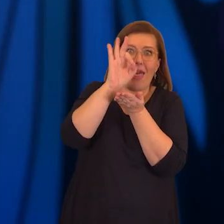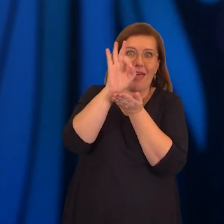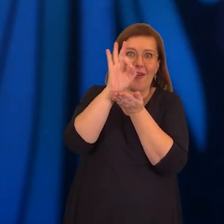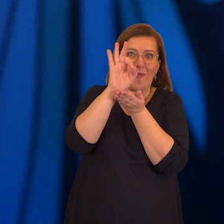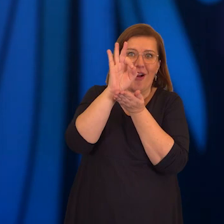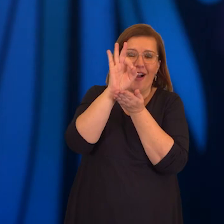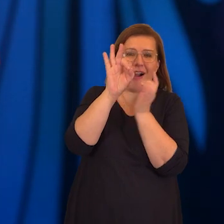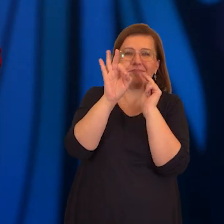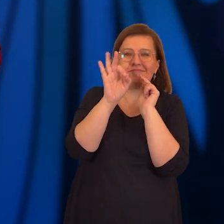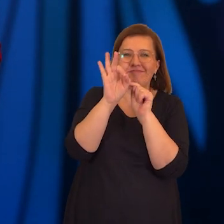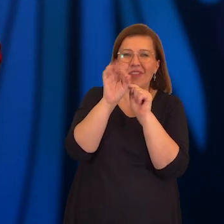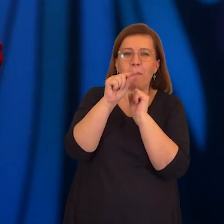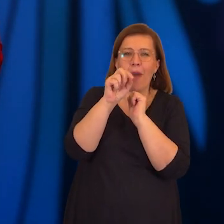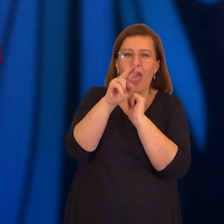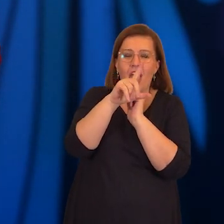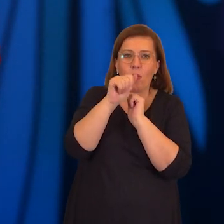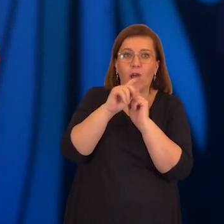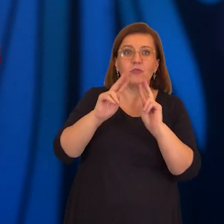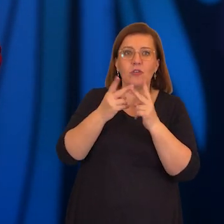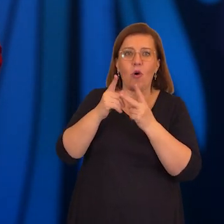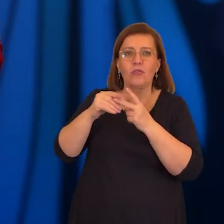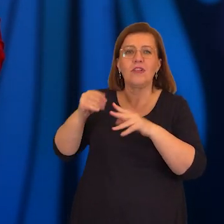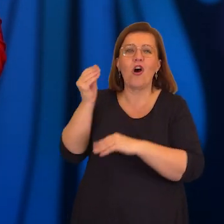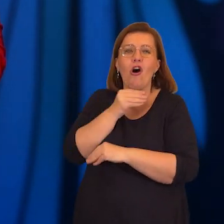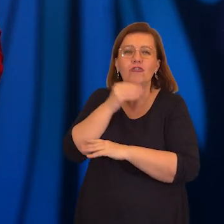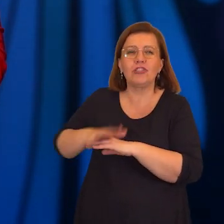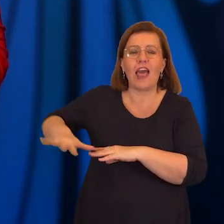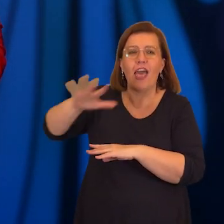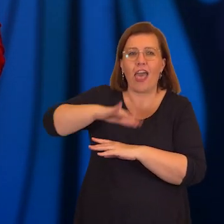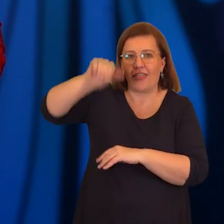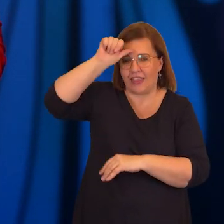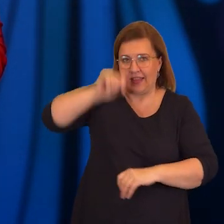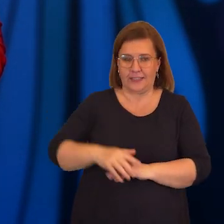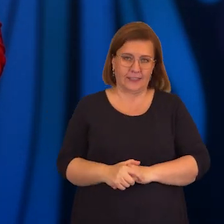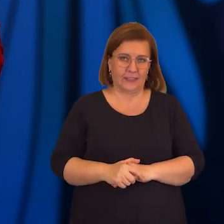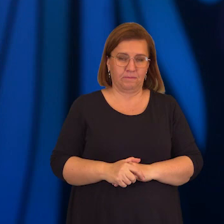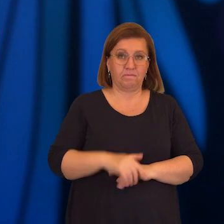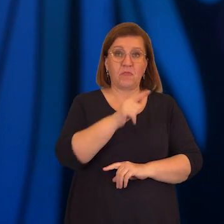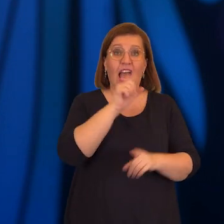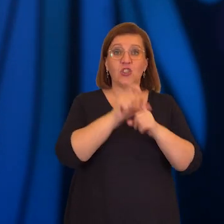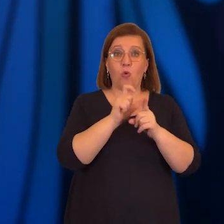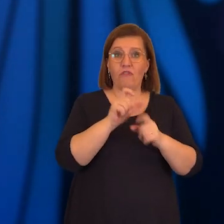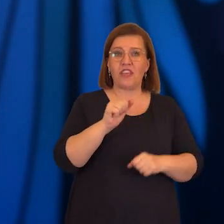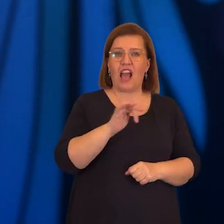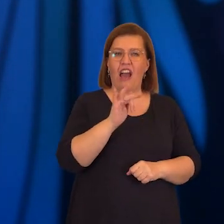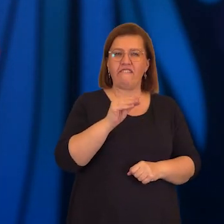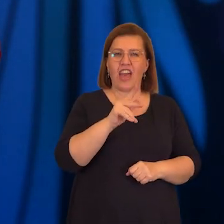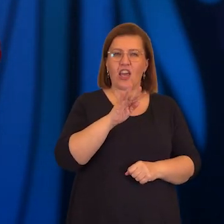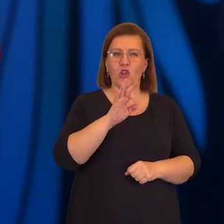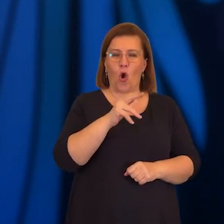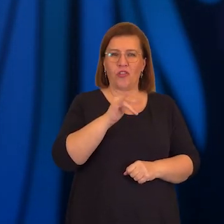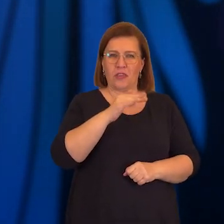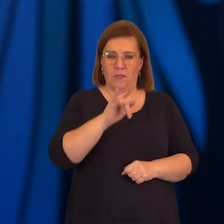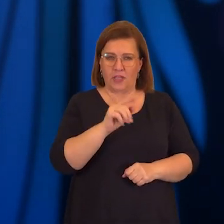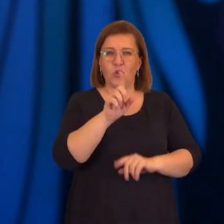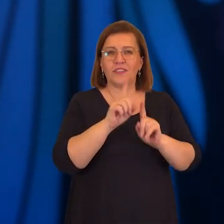I ta perła została wyłowiona z Oceanu Indyjskiego. A według słownika afektonimów, czyli słownika czułych słówek,